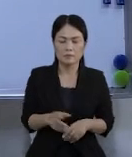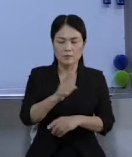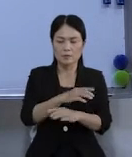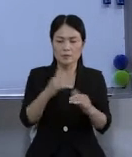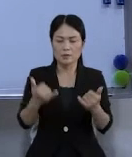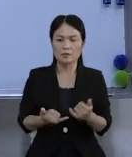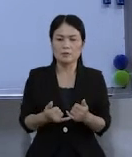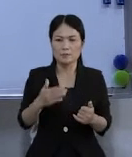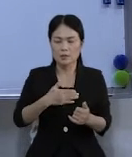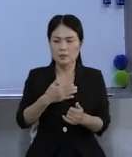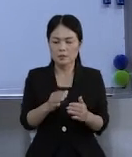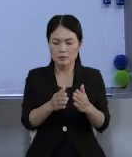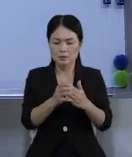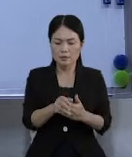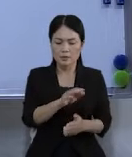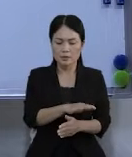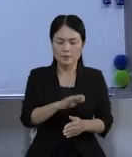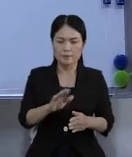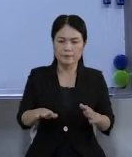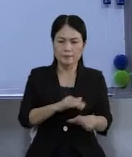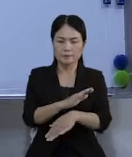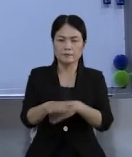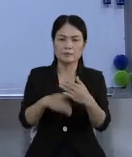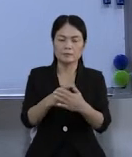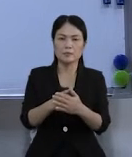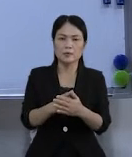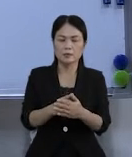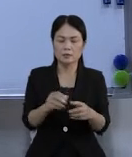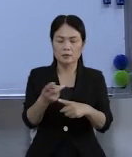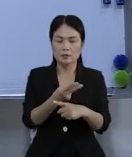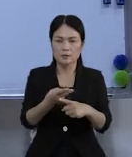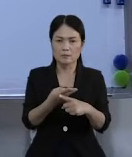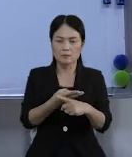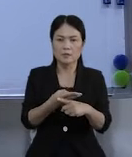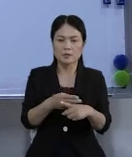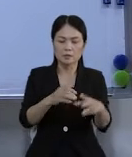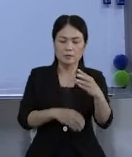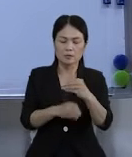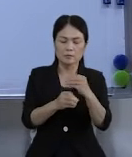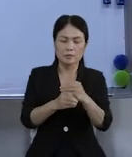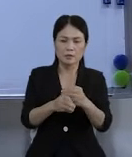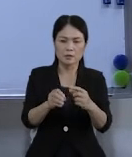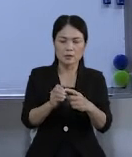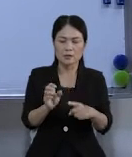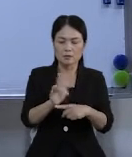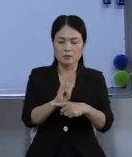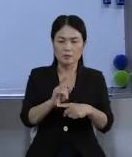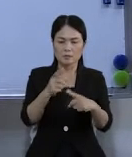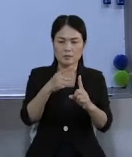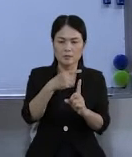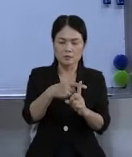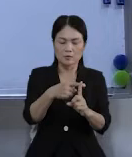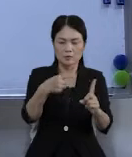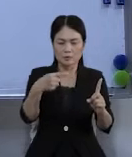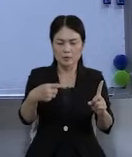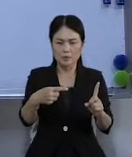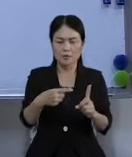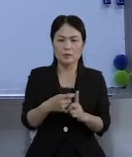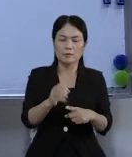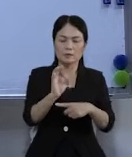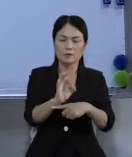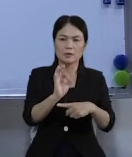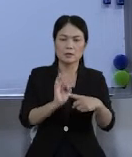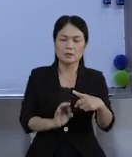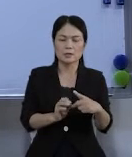thằng ngày ní nè cổ nâng nòm con tiếng ọc nế từ vật hạt bẩn thèm từ lớp bảo màn vị thị bố đó bảo